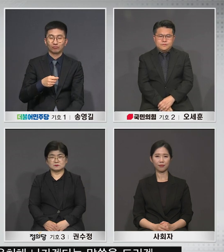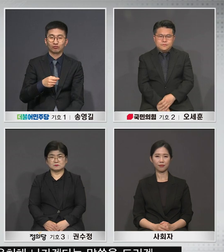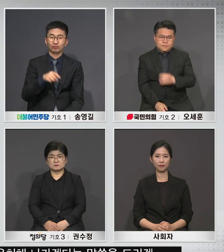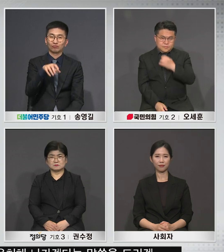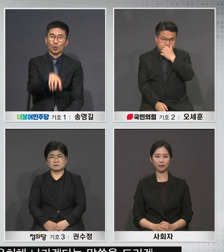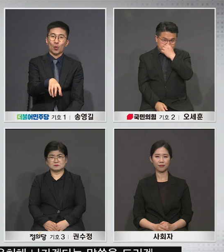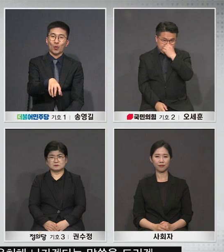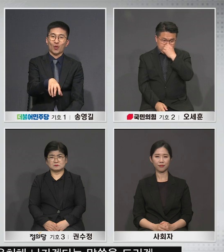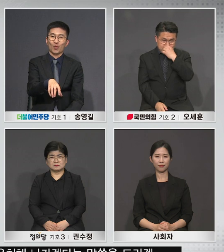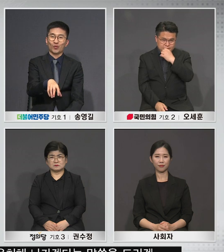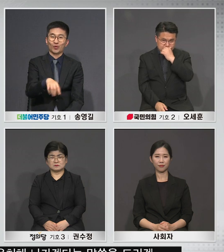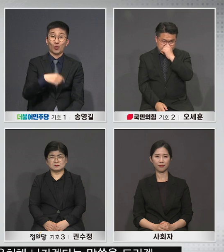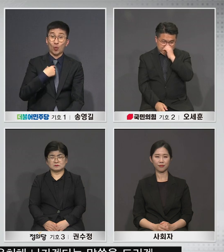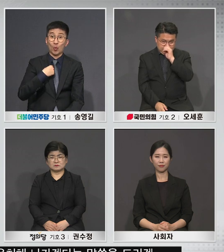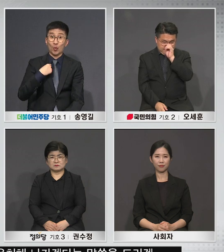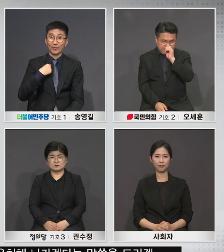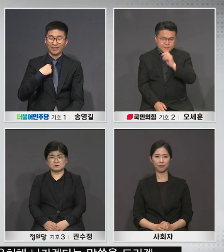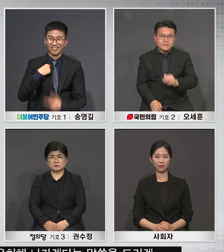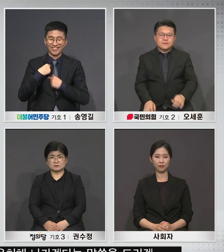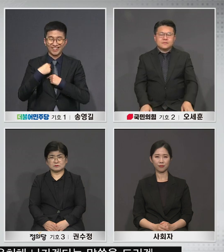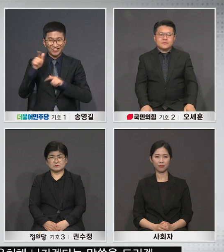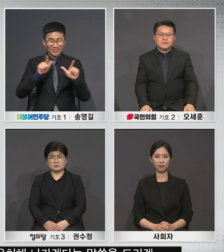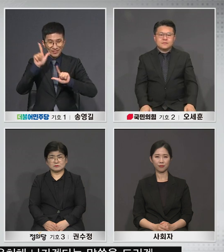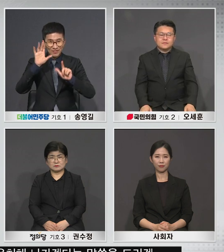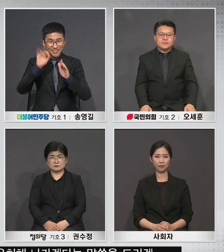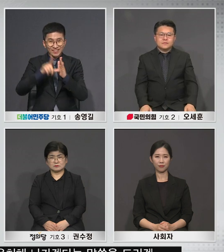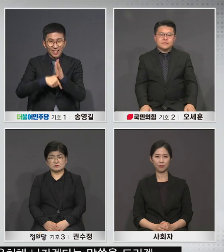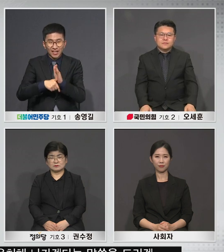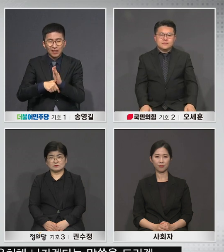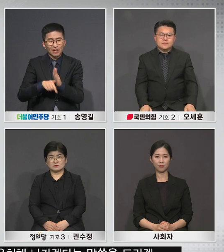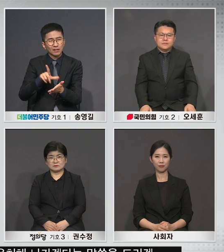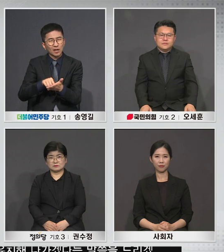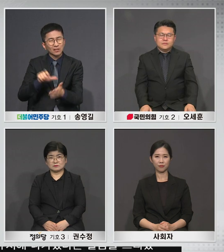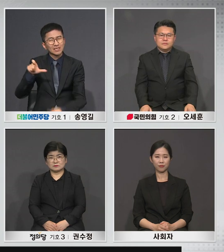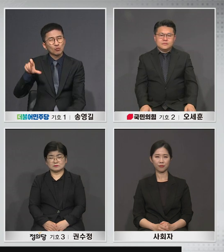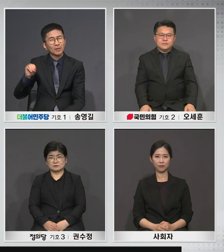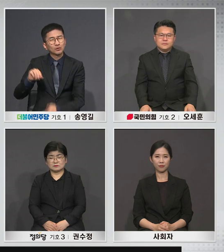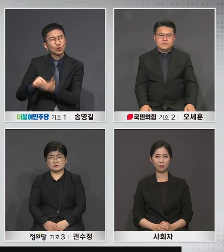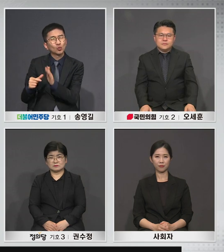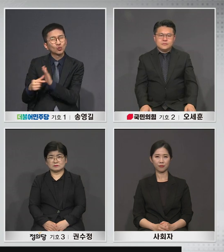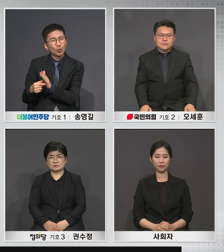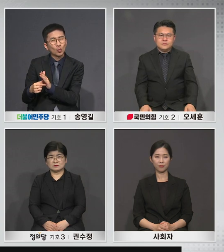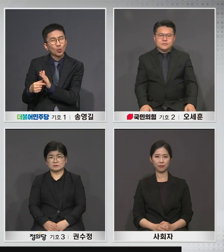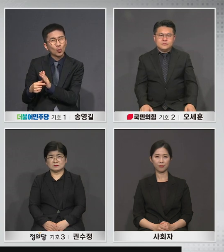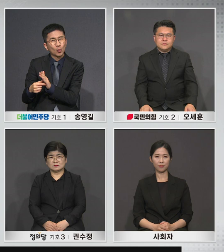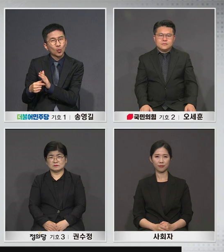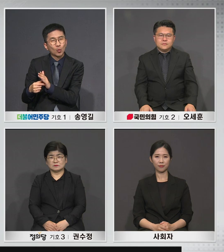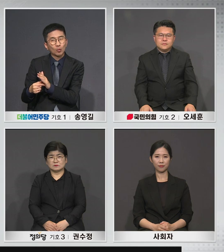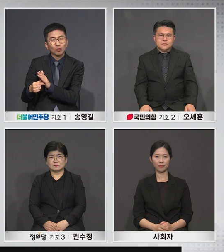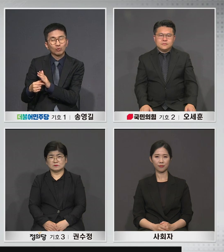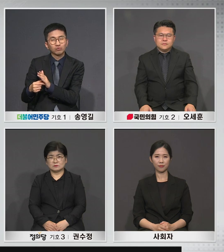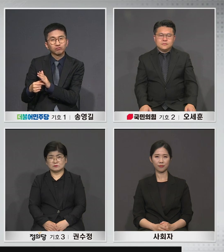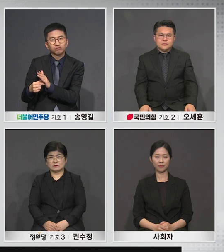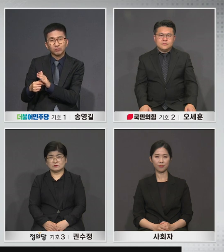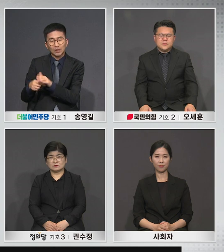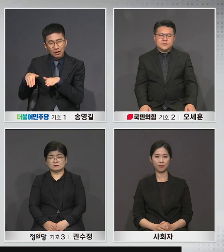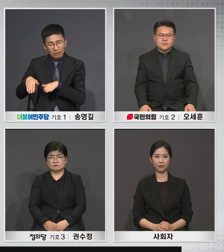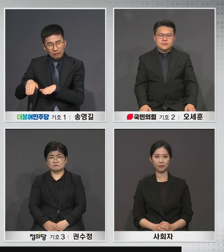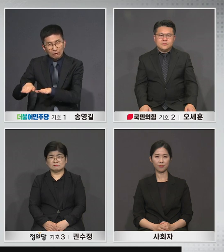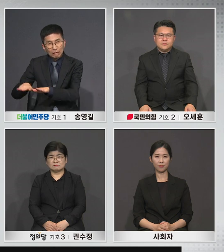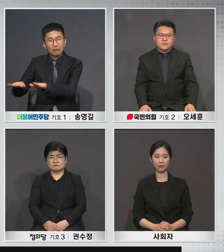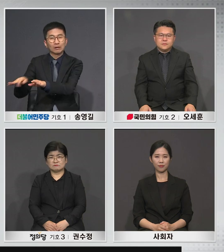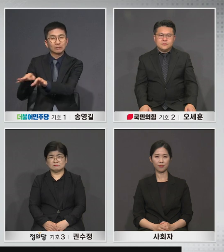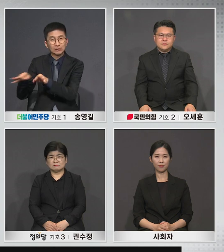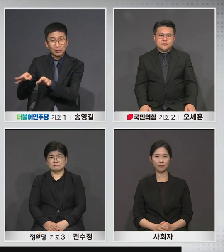동대문프라자는 그 인근에 있는 15만 동대문 봉제나 패션 산업에 종사한 사람과는 전혀